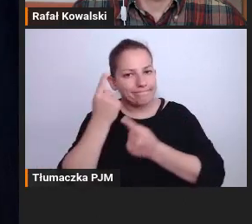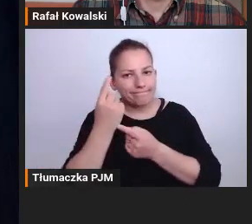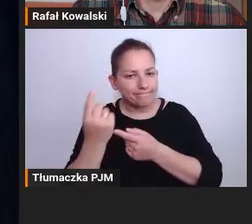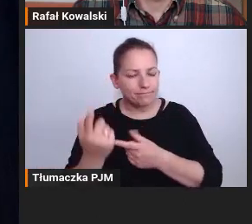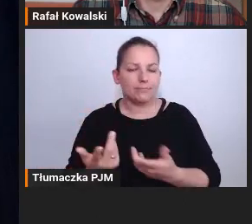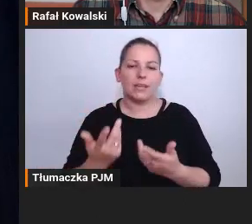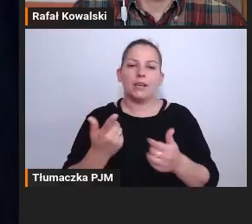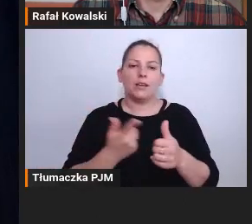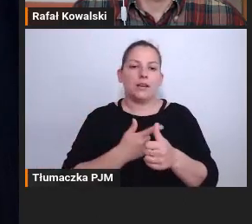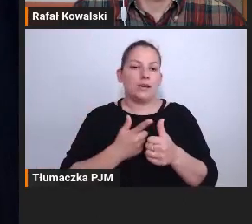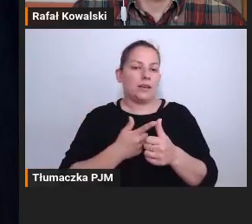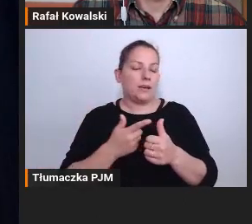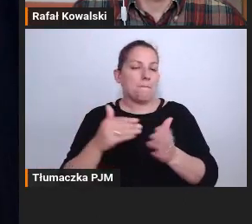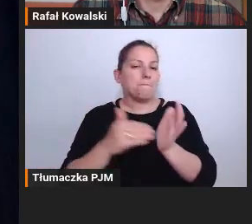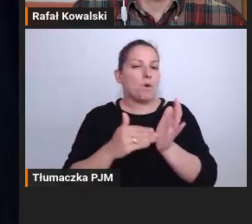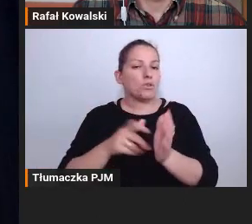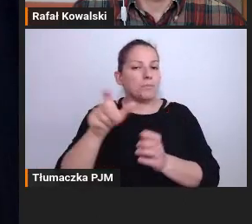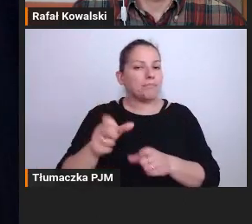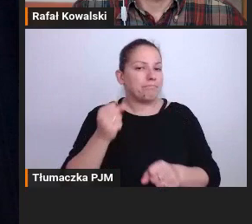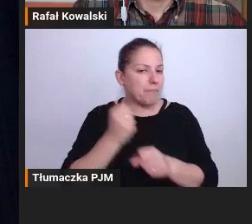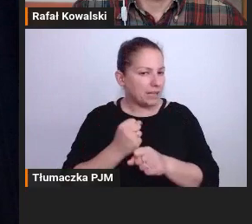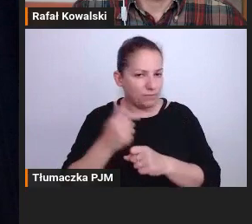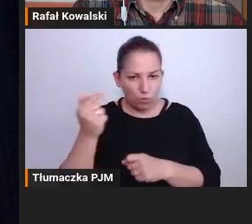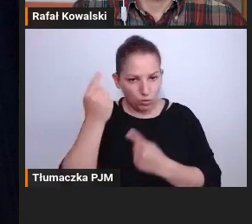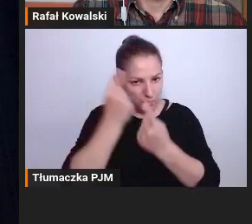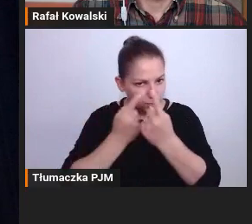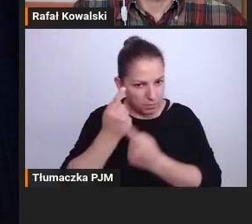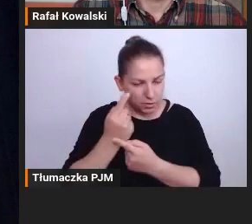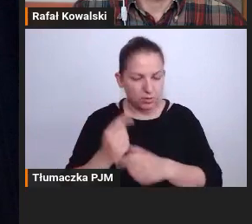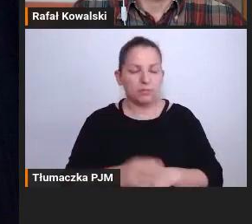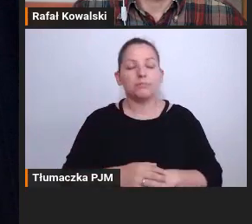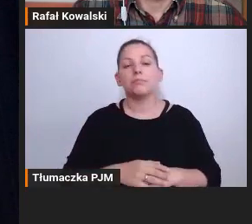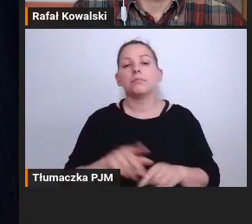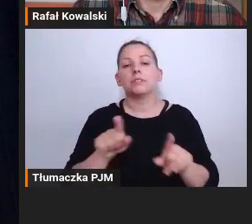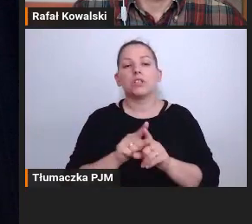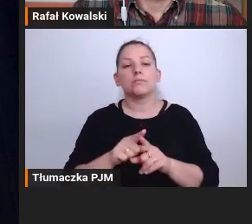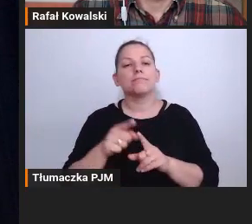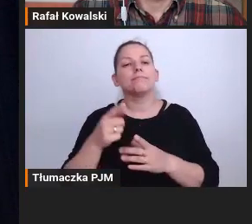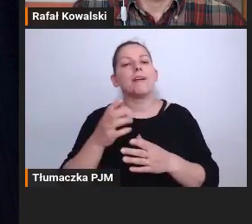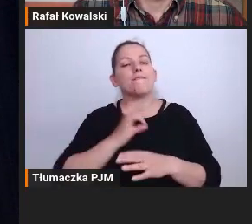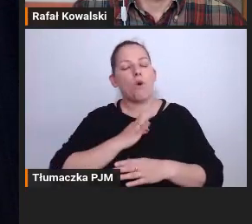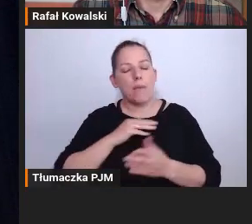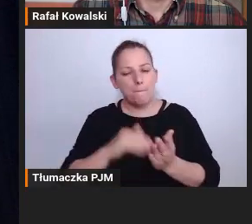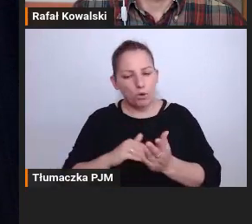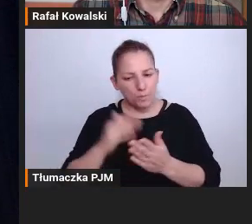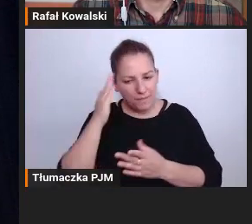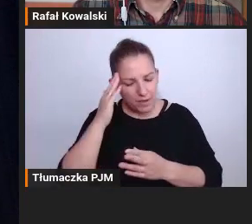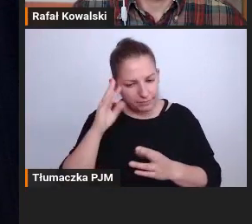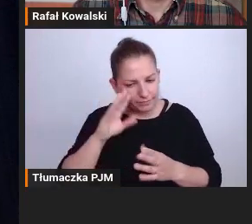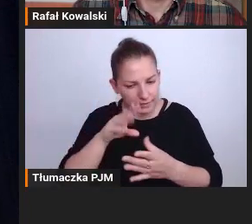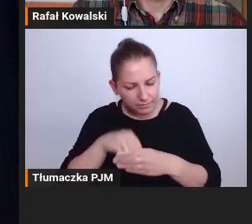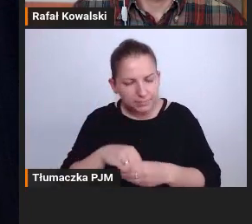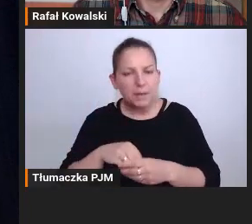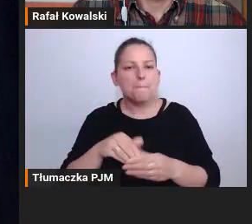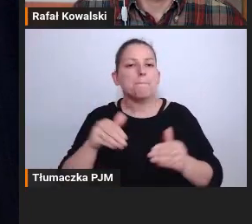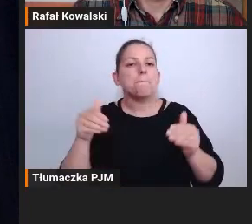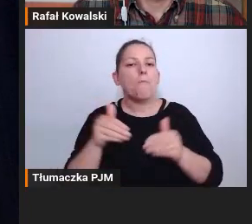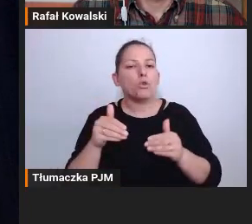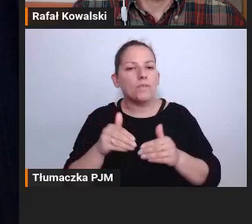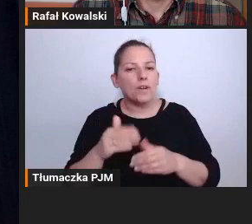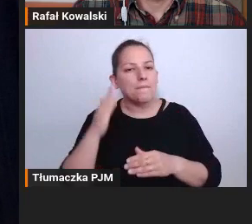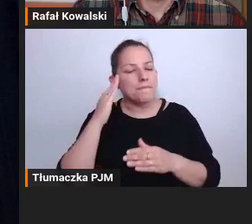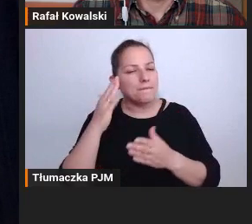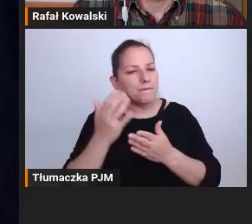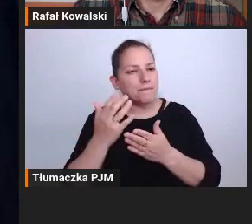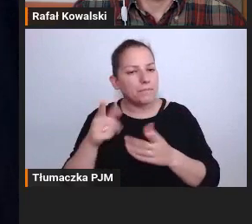musi brać pod uwagę potrzeby pracownika. Z drugiej strony oczywiście bierze pod uwagę swoje potrzeby, bierze pod uwagę swoje możliwości, bierze pod